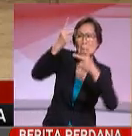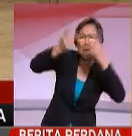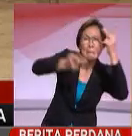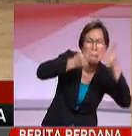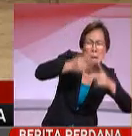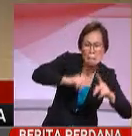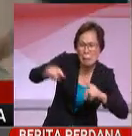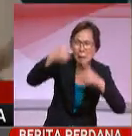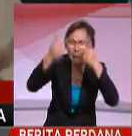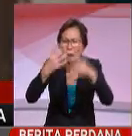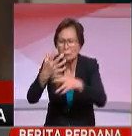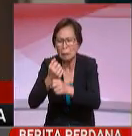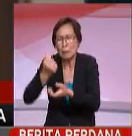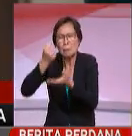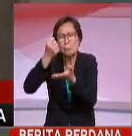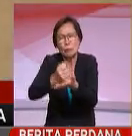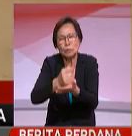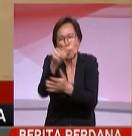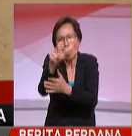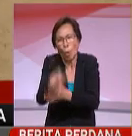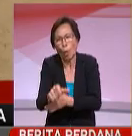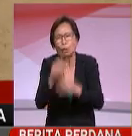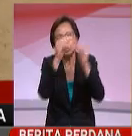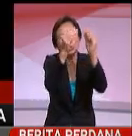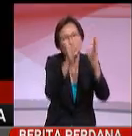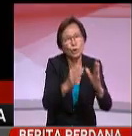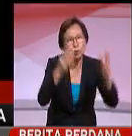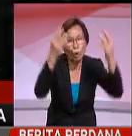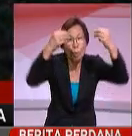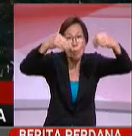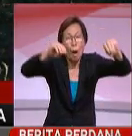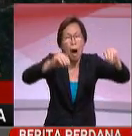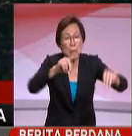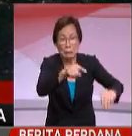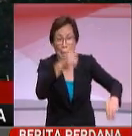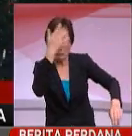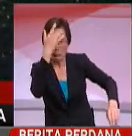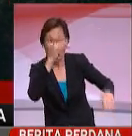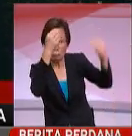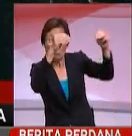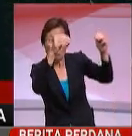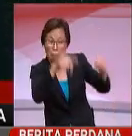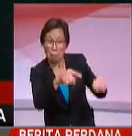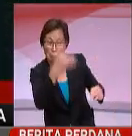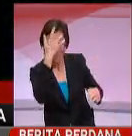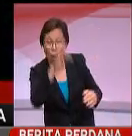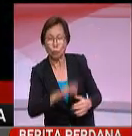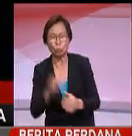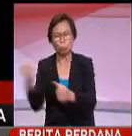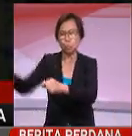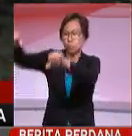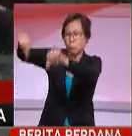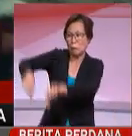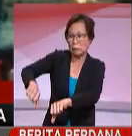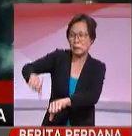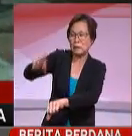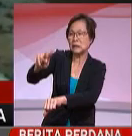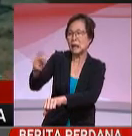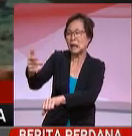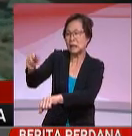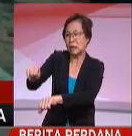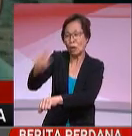mengembara bagi mendapatkan pertolongan seorang maha guru yang bijaksana untuk mengalahkan Nian demi